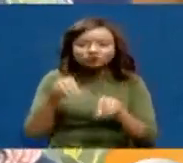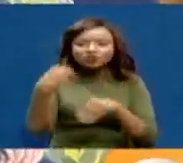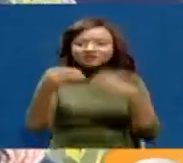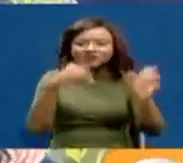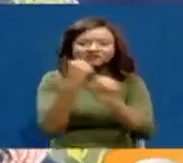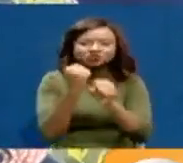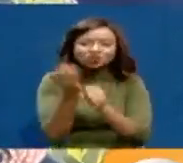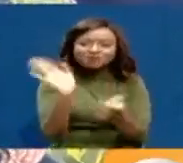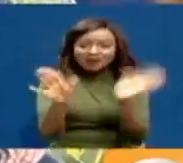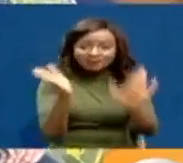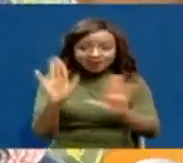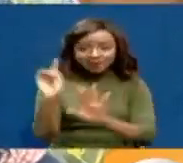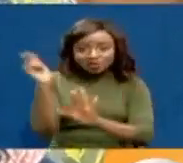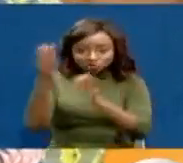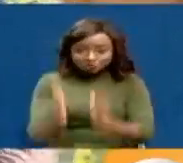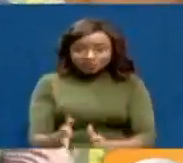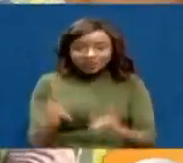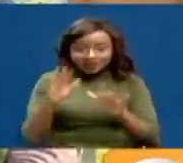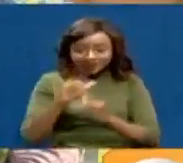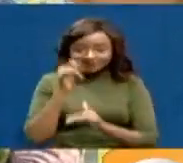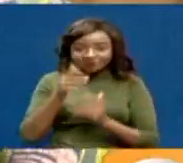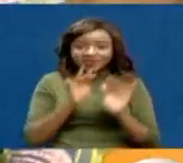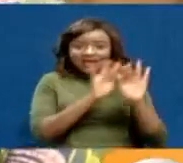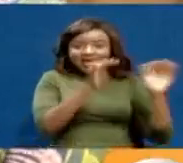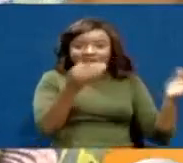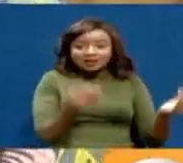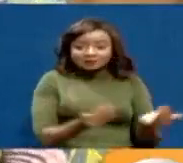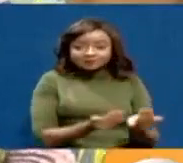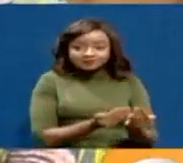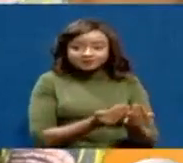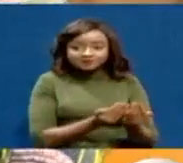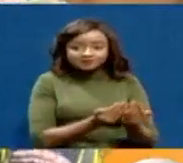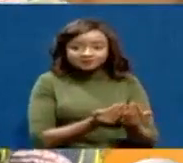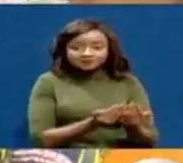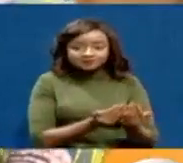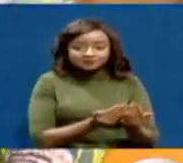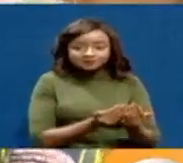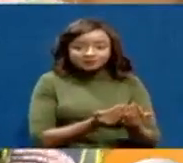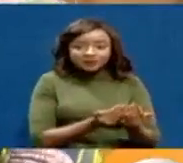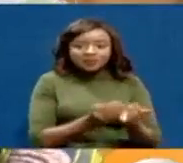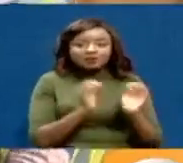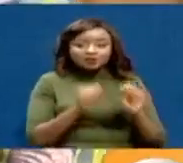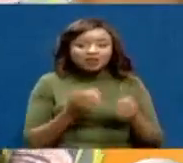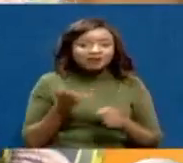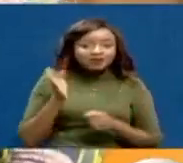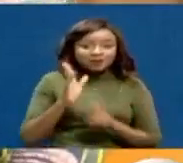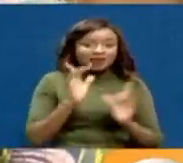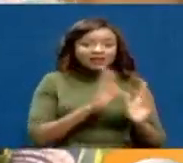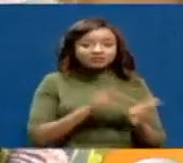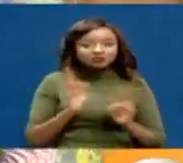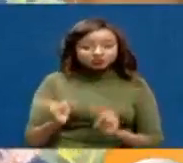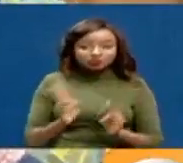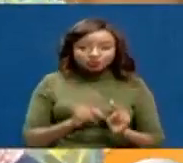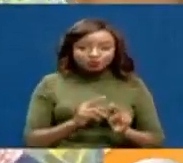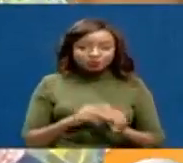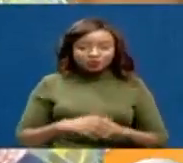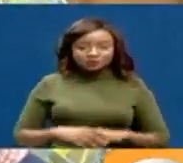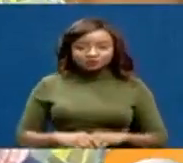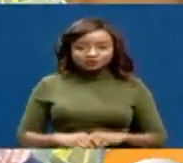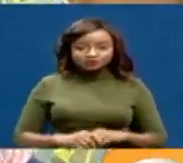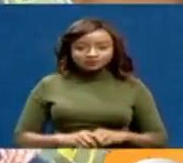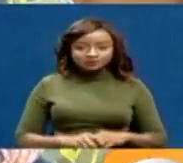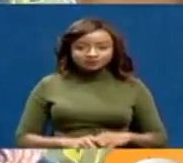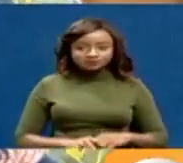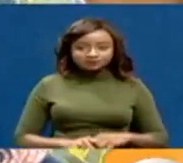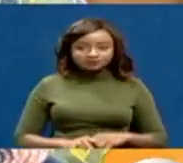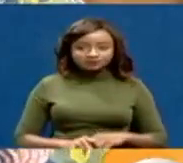wetu, na ndio dunia iweze kurudi pahali ilipokuwa mbele ya huu